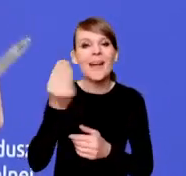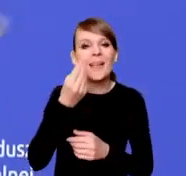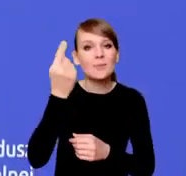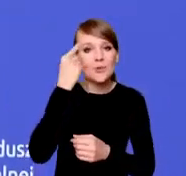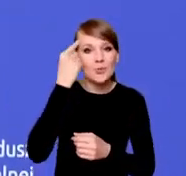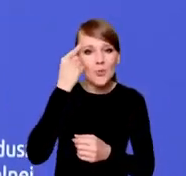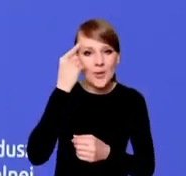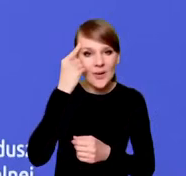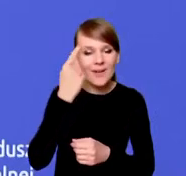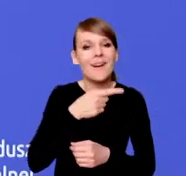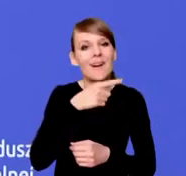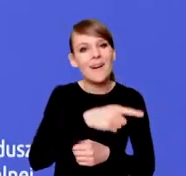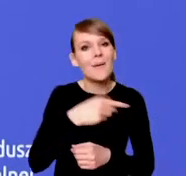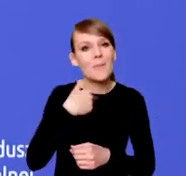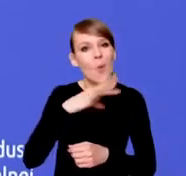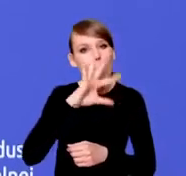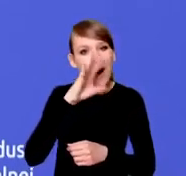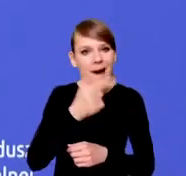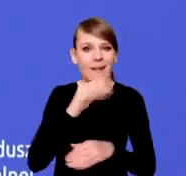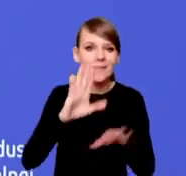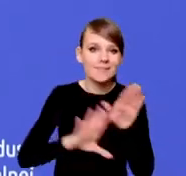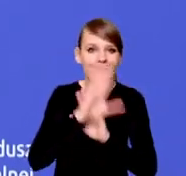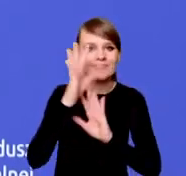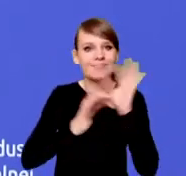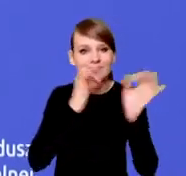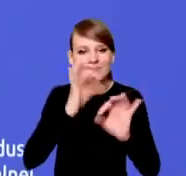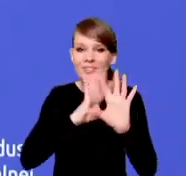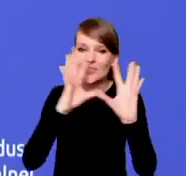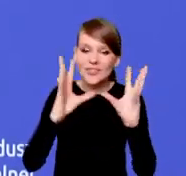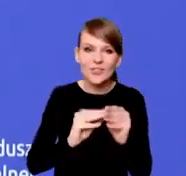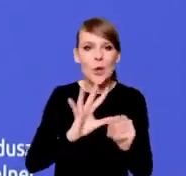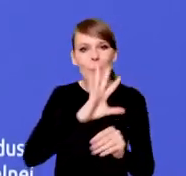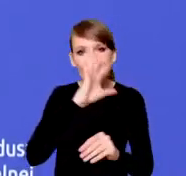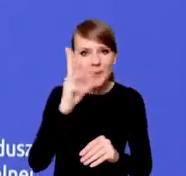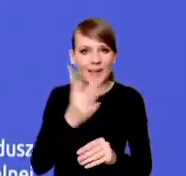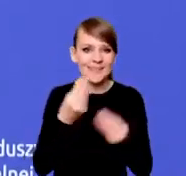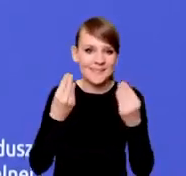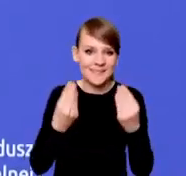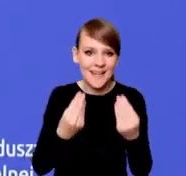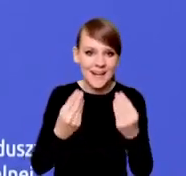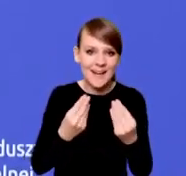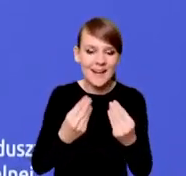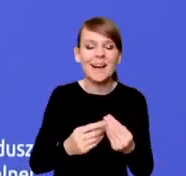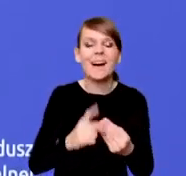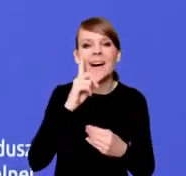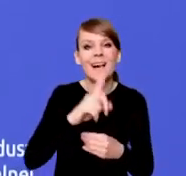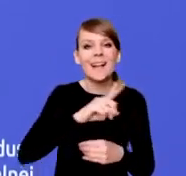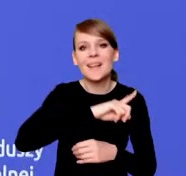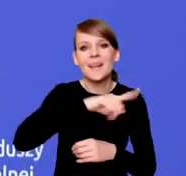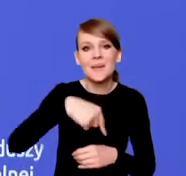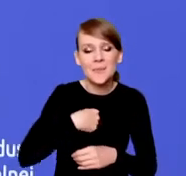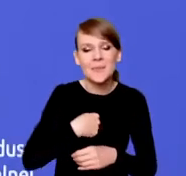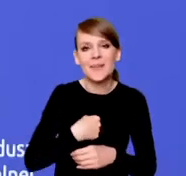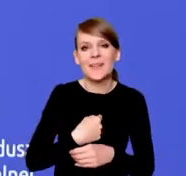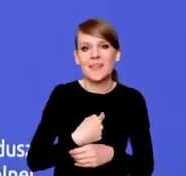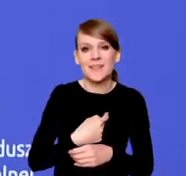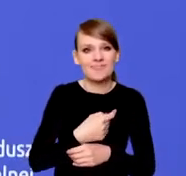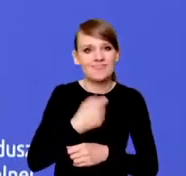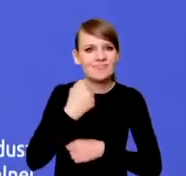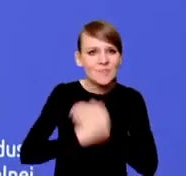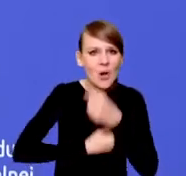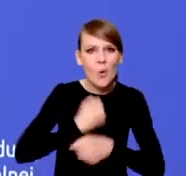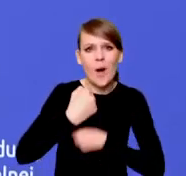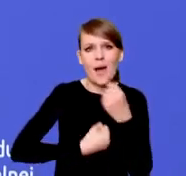pani zaprezentowała, pani profesor, wszystko pięknie, znakomicie. Natomiast my, będąc aktywnie zaangażowani w pracę